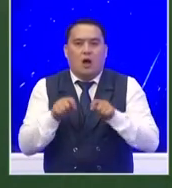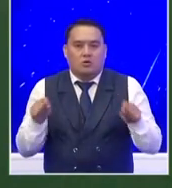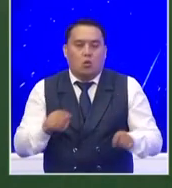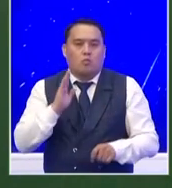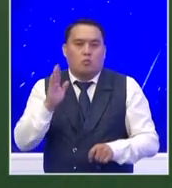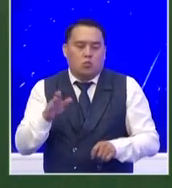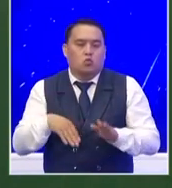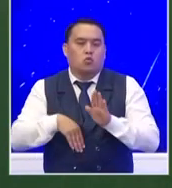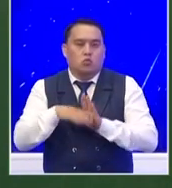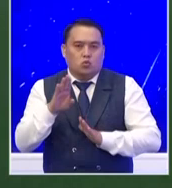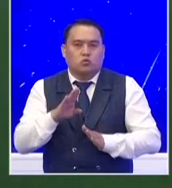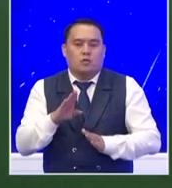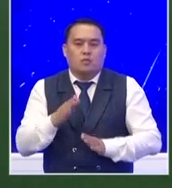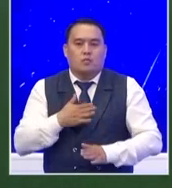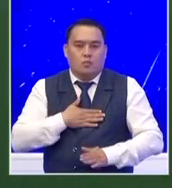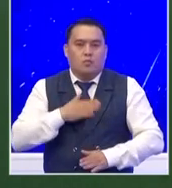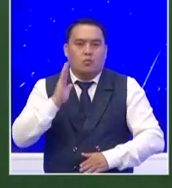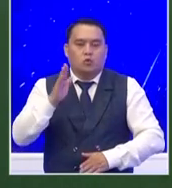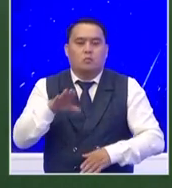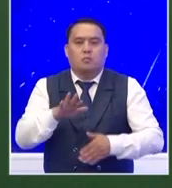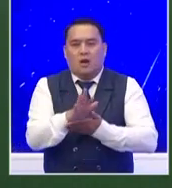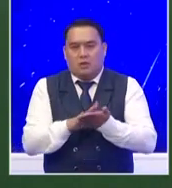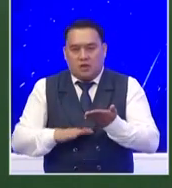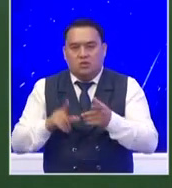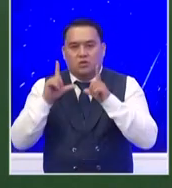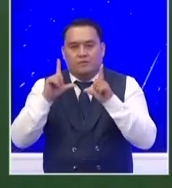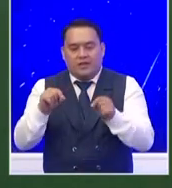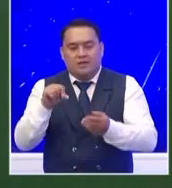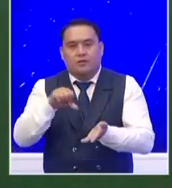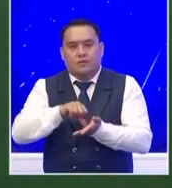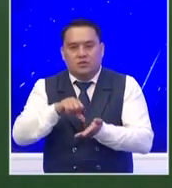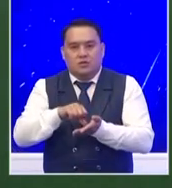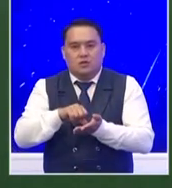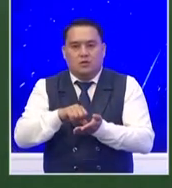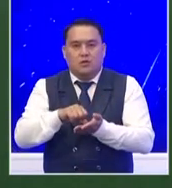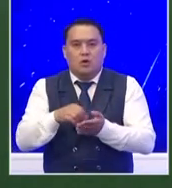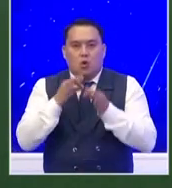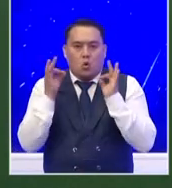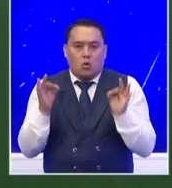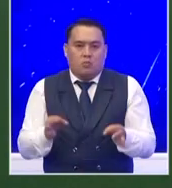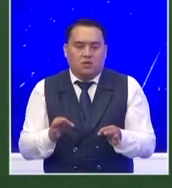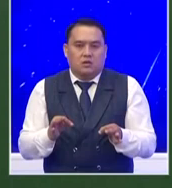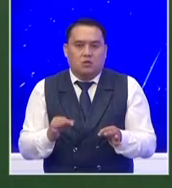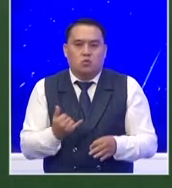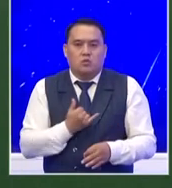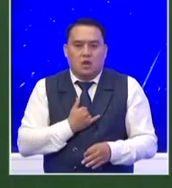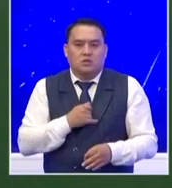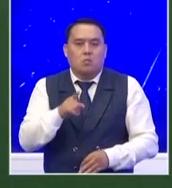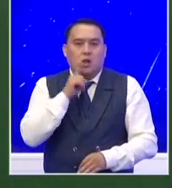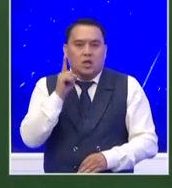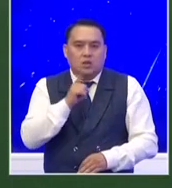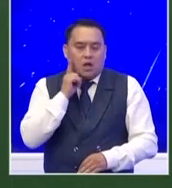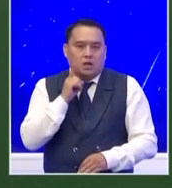будет уже наилучшим. Также будем продолжать туда ездить. Набираться опыту, так как у нас сборная молодая,